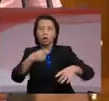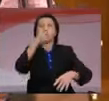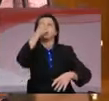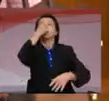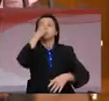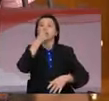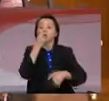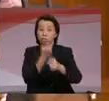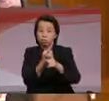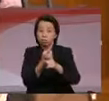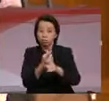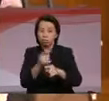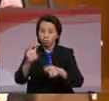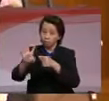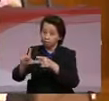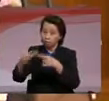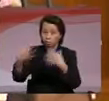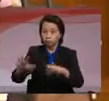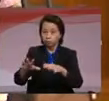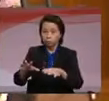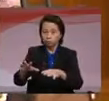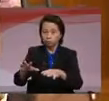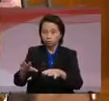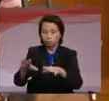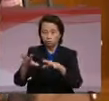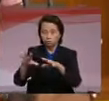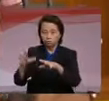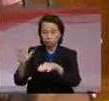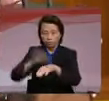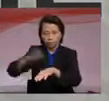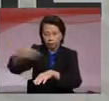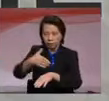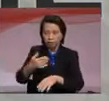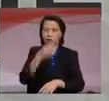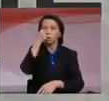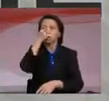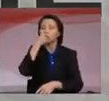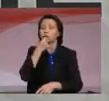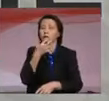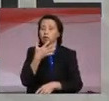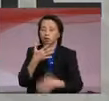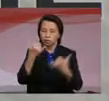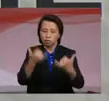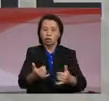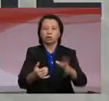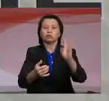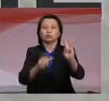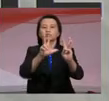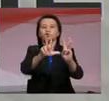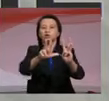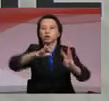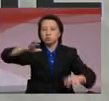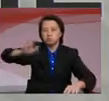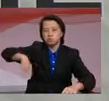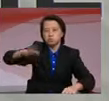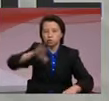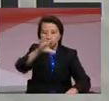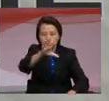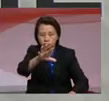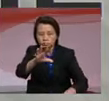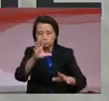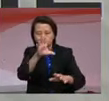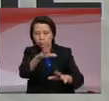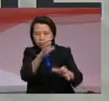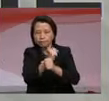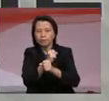Jadi status terkini, adakah semua telah jalani swab test? Setakat ini kita masih ada 63 individu yang belum dikesan. Jadi apa